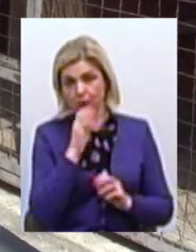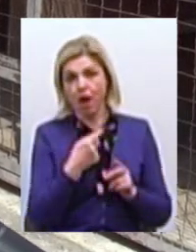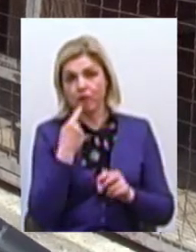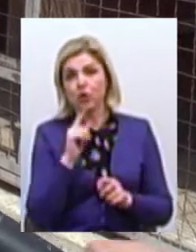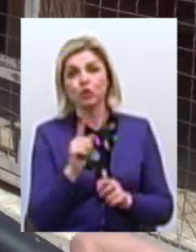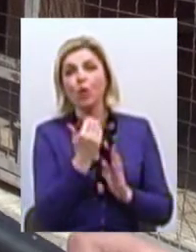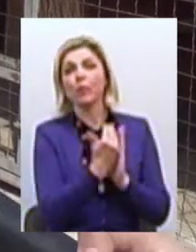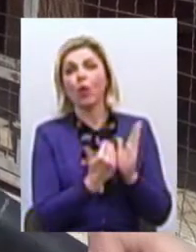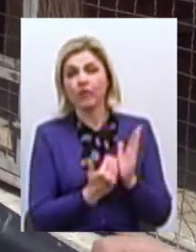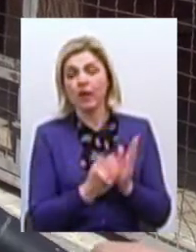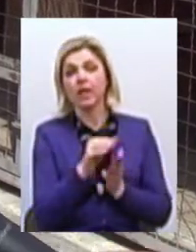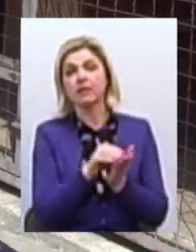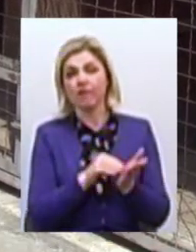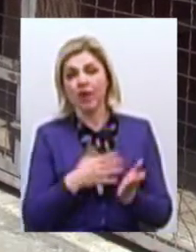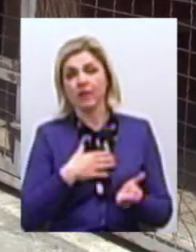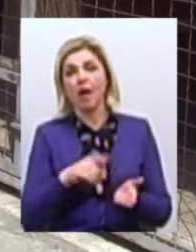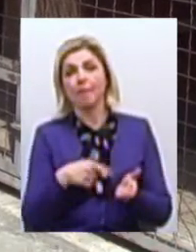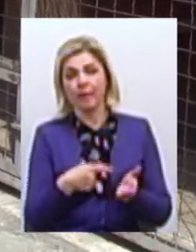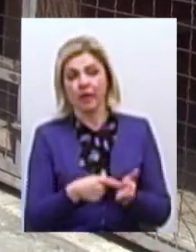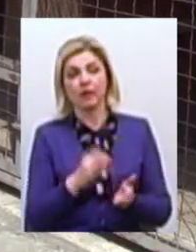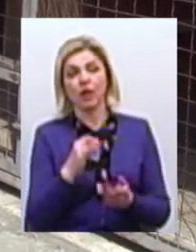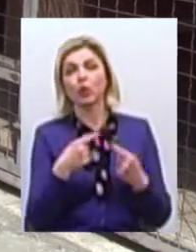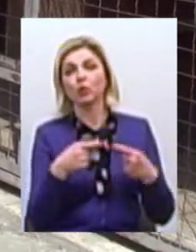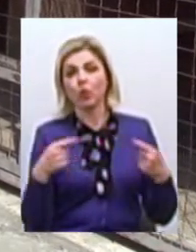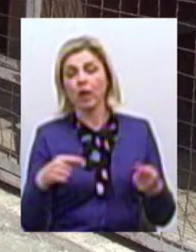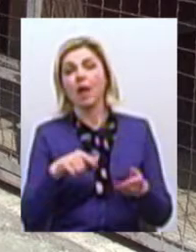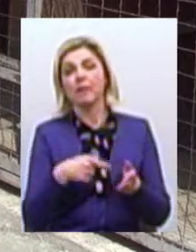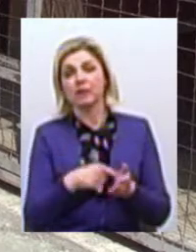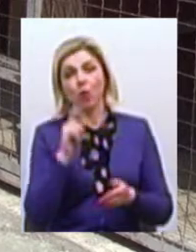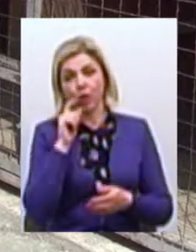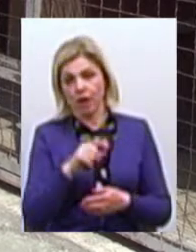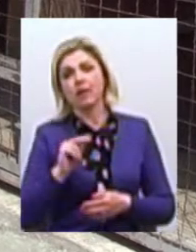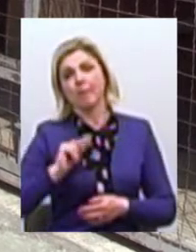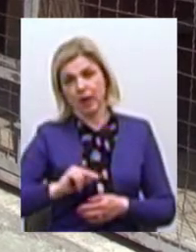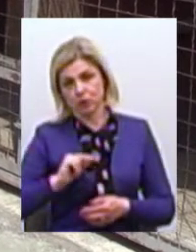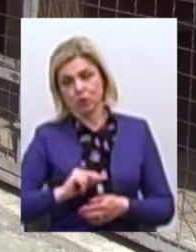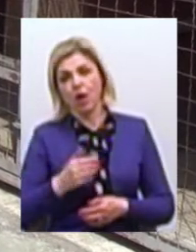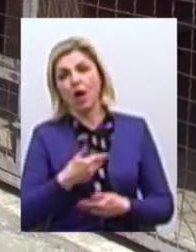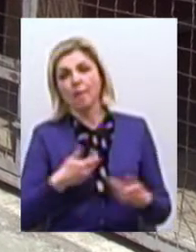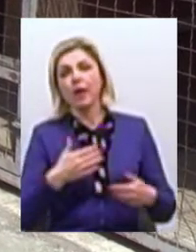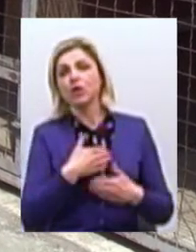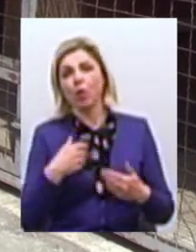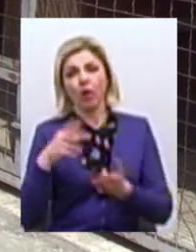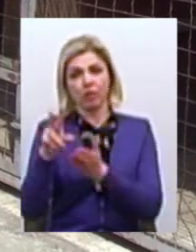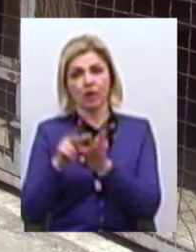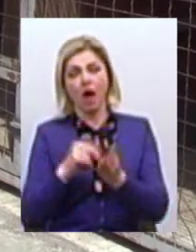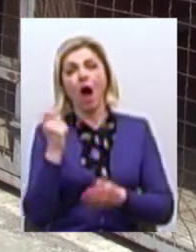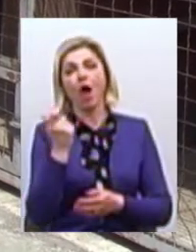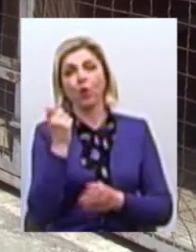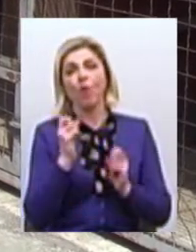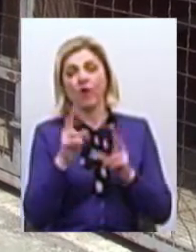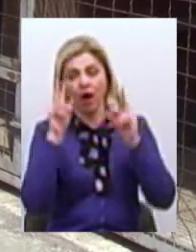те, що програма ОСВ в нашому місті, як і в інших 25 містах України, працює. Ми не хочемо йти за методом Харкова, за методом присипання собак,